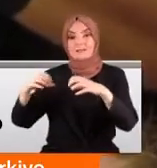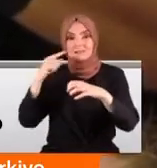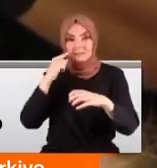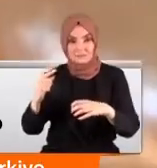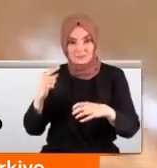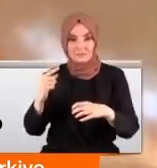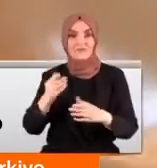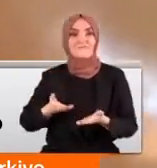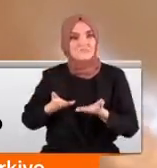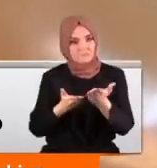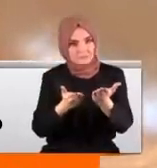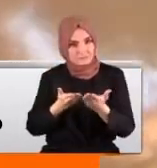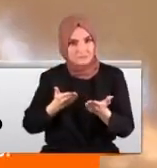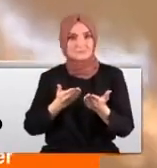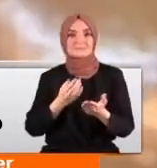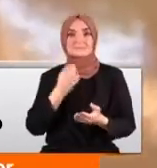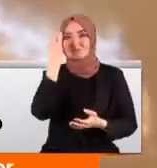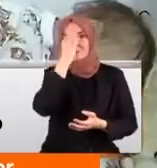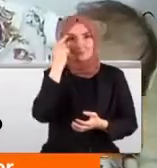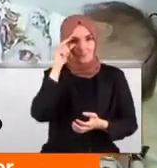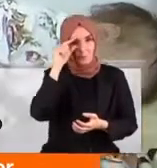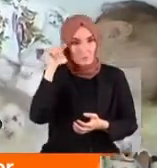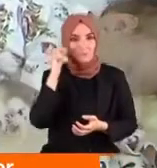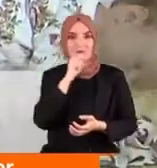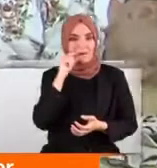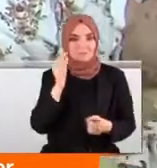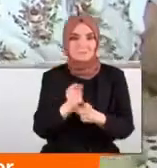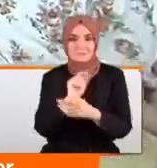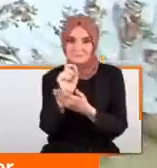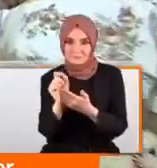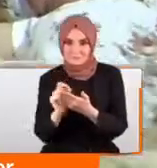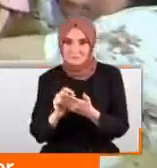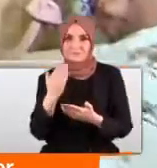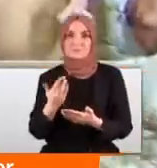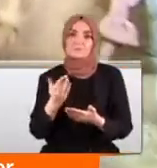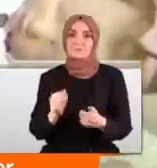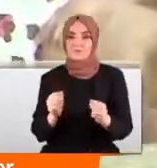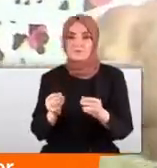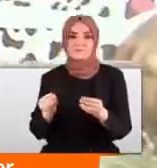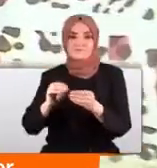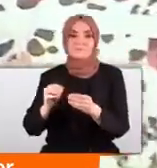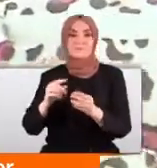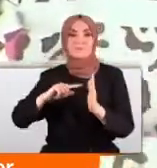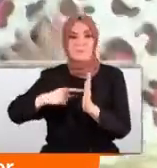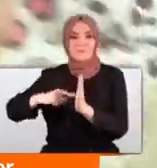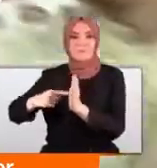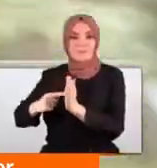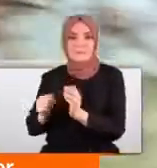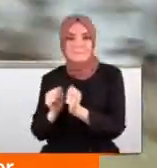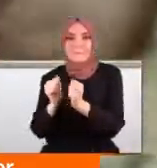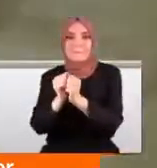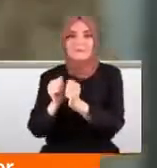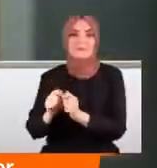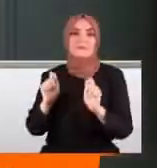çizmeyi, saçlarını ve kaşlarını oluşturmayı öğreniyor. Bebeklerin ilk hali bu. Bu kitler 120 dolardan başlıyor